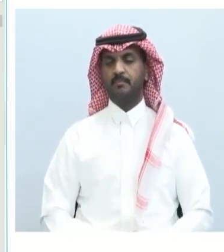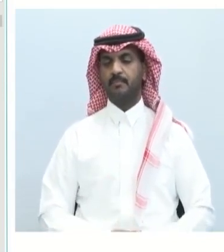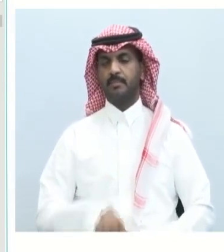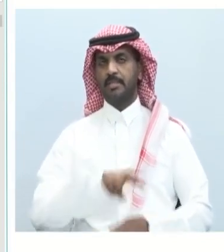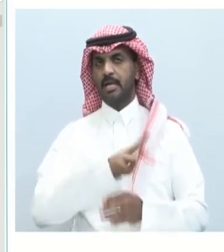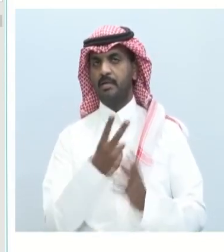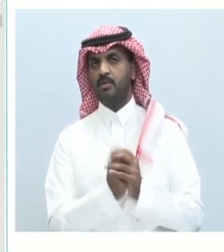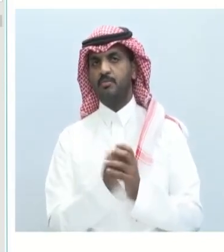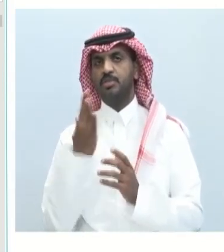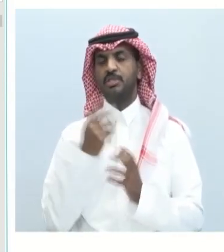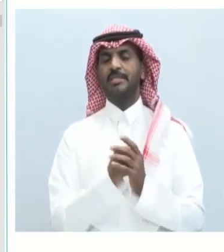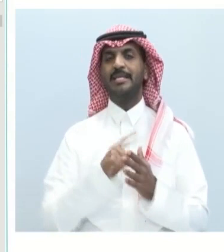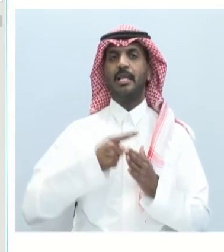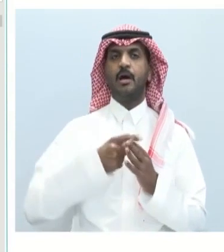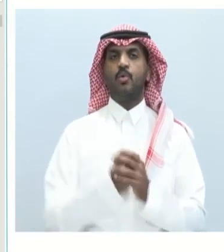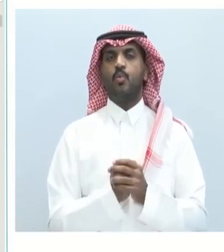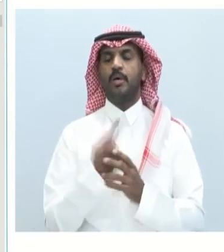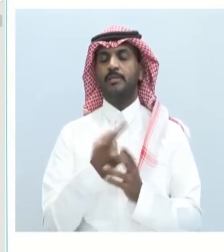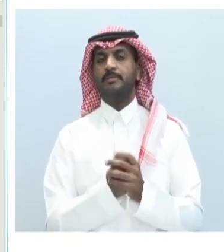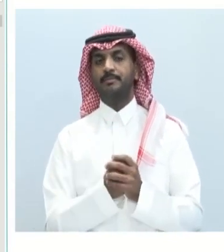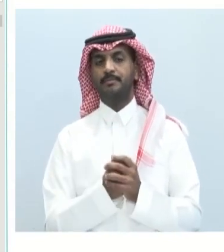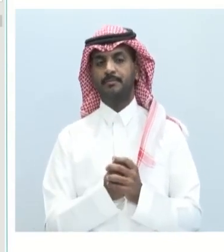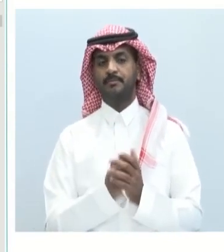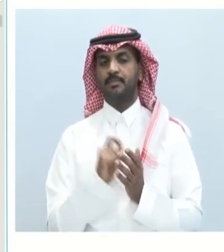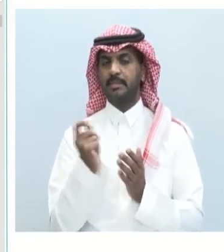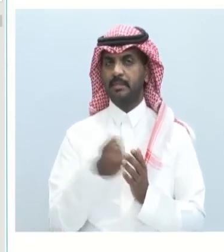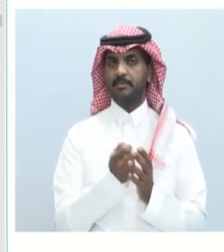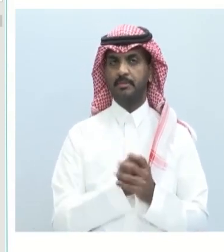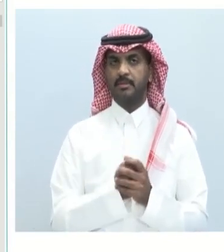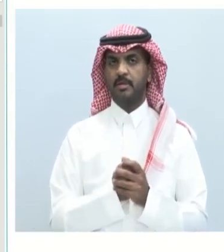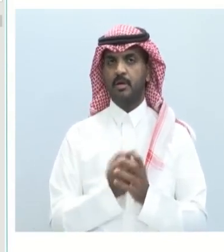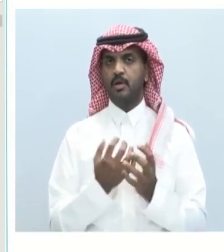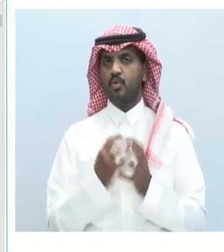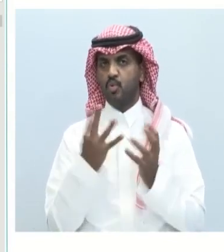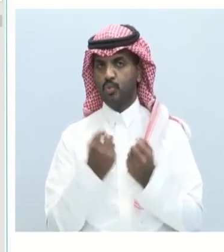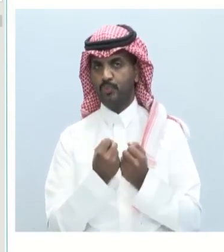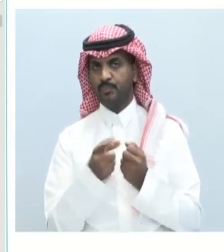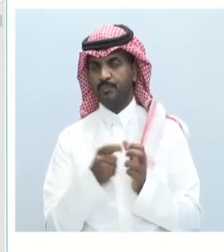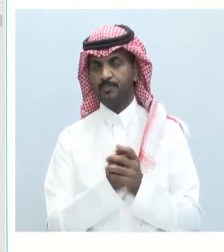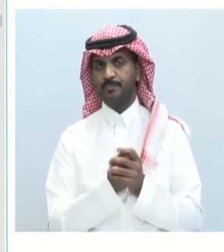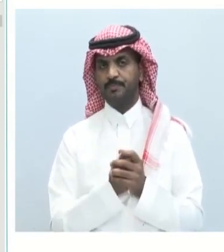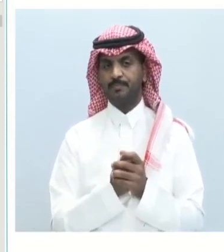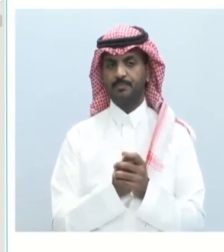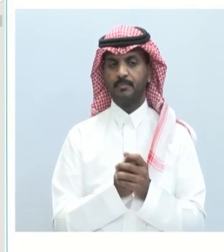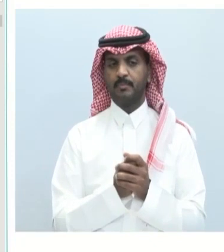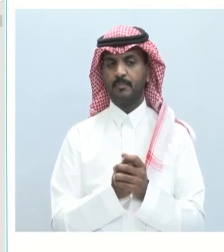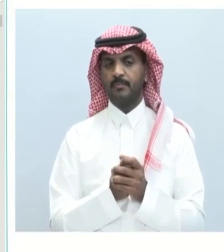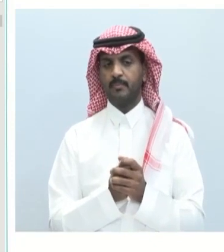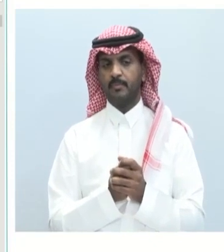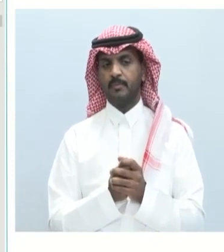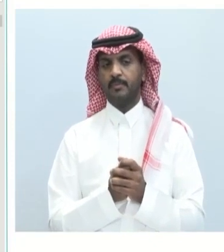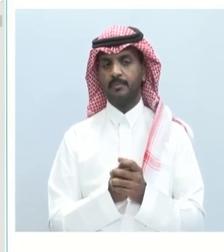من جديد الى واحد بمجرد كتابه الحروف في الحقل الدراسات الاسلاميه